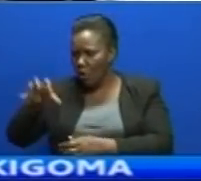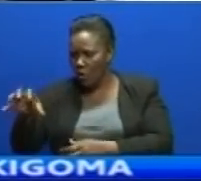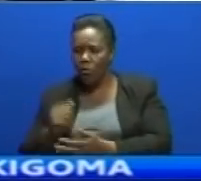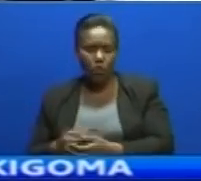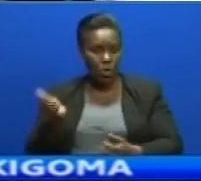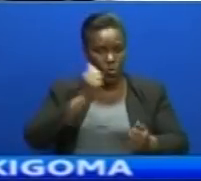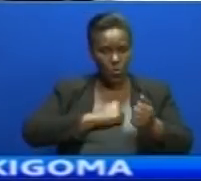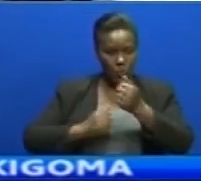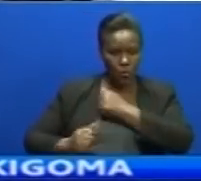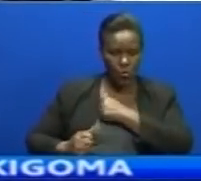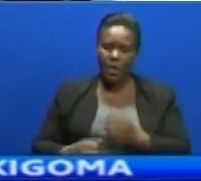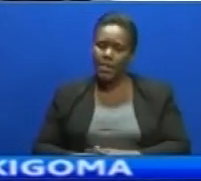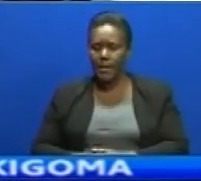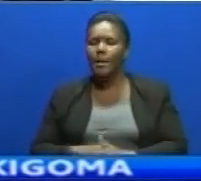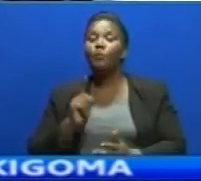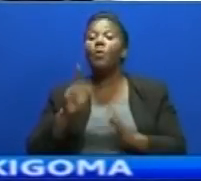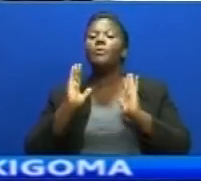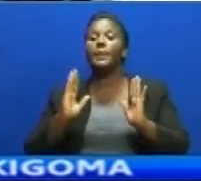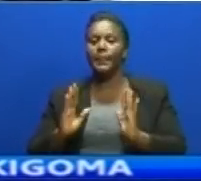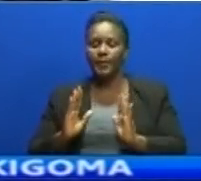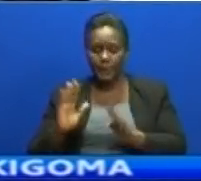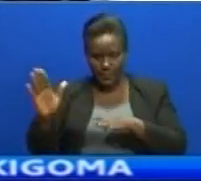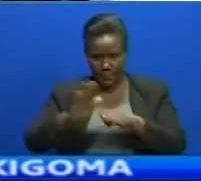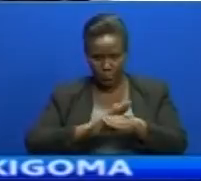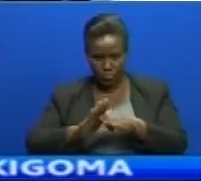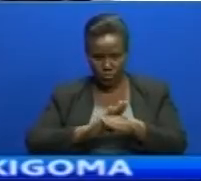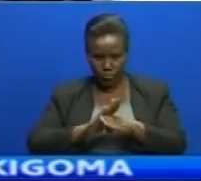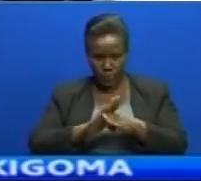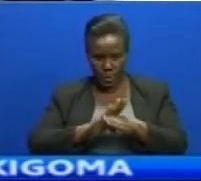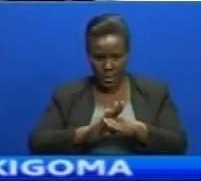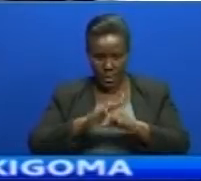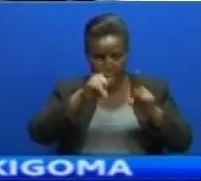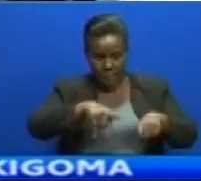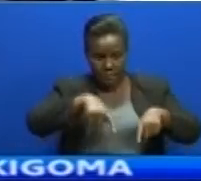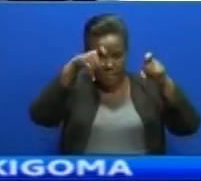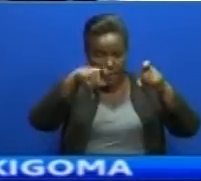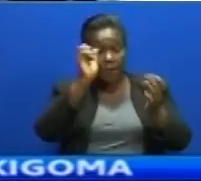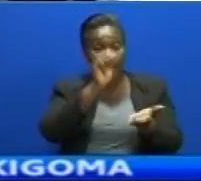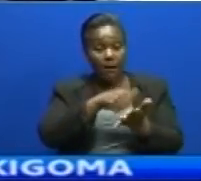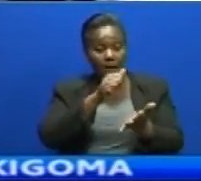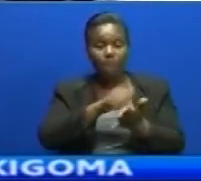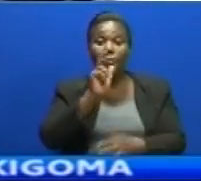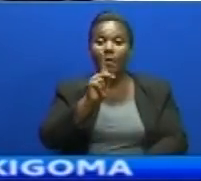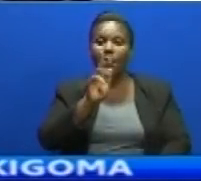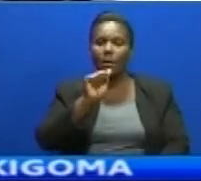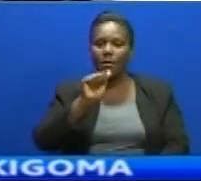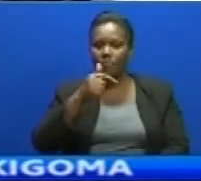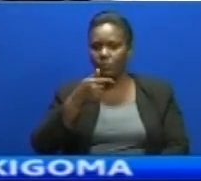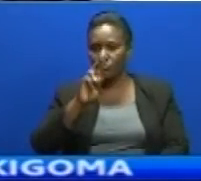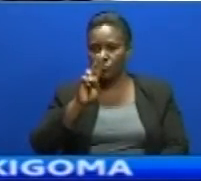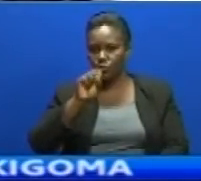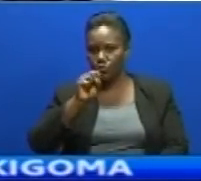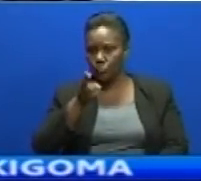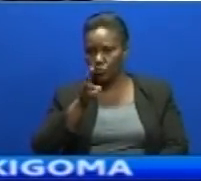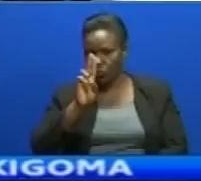Rwanda wako tayari kutumia bandari kavu ya Katosho ikishamalizika na ile